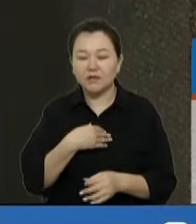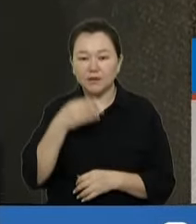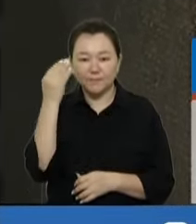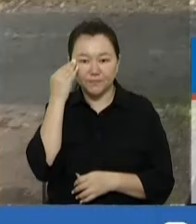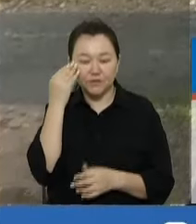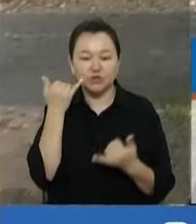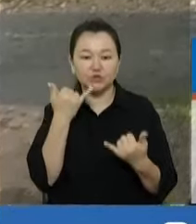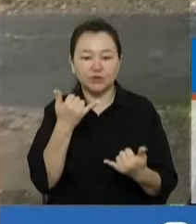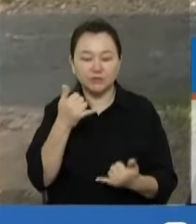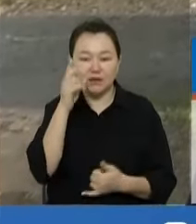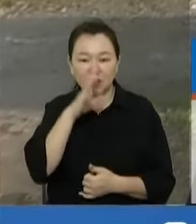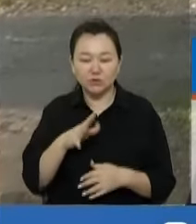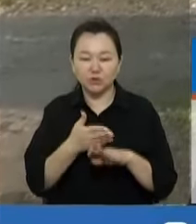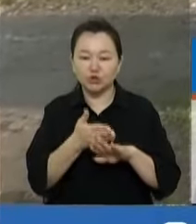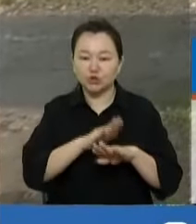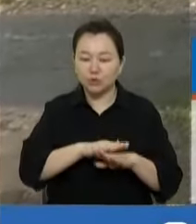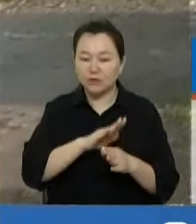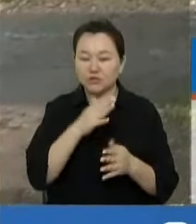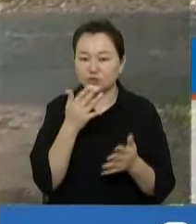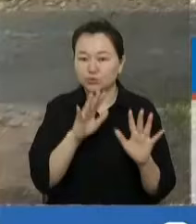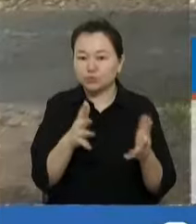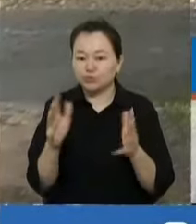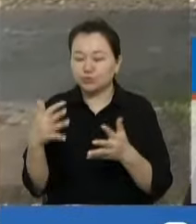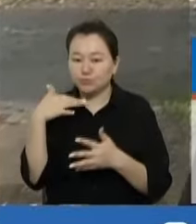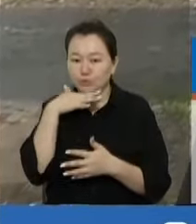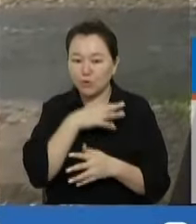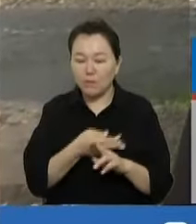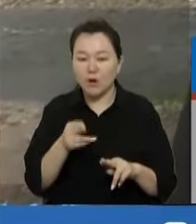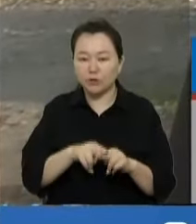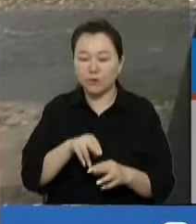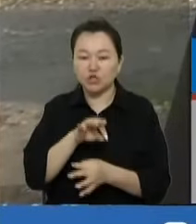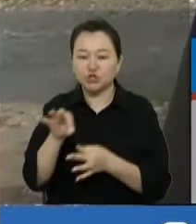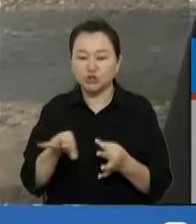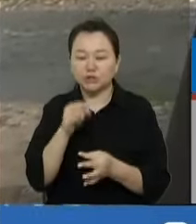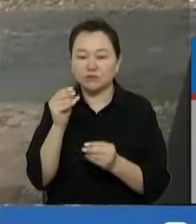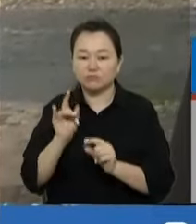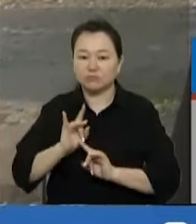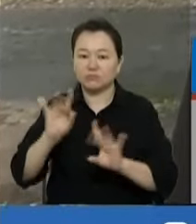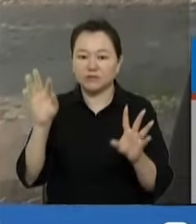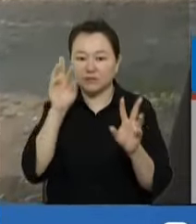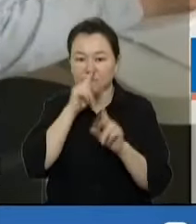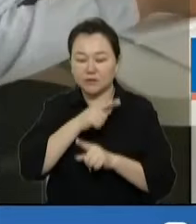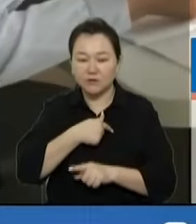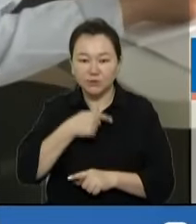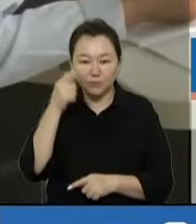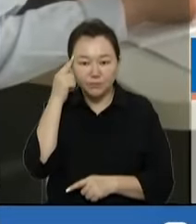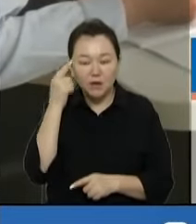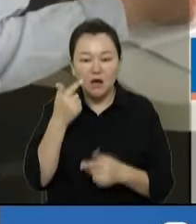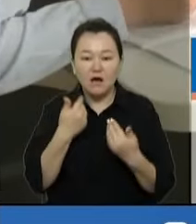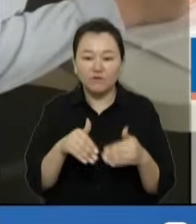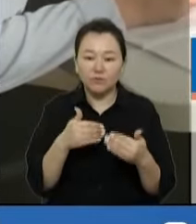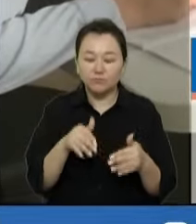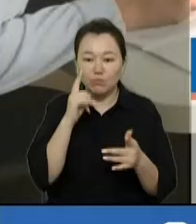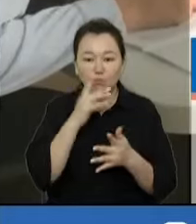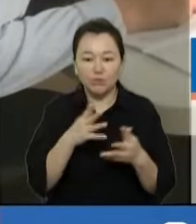өйткені қазір еліміз қиын жағдайлар бастан өткелі батыр, сондықтан артық шығын шыққан дұрыс емес деп ойлаймын. Ал түлектердің дені